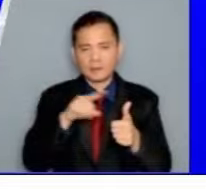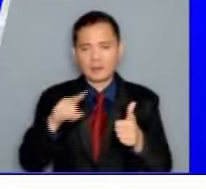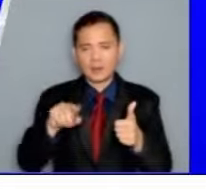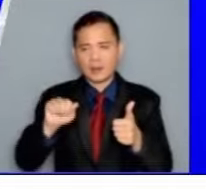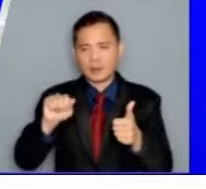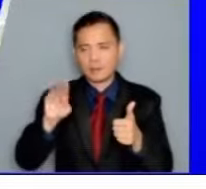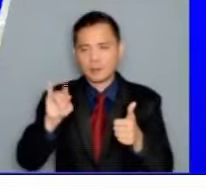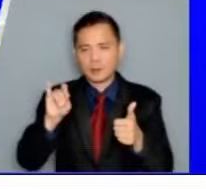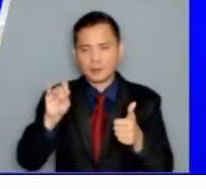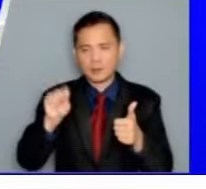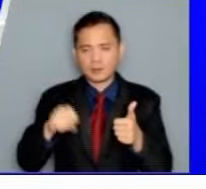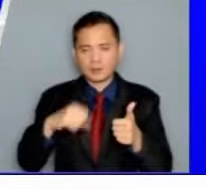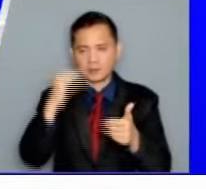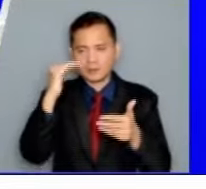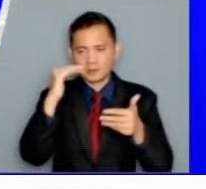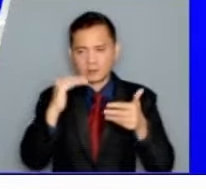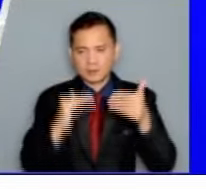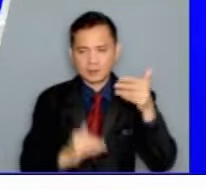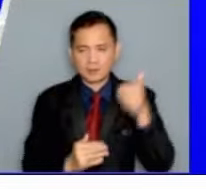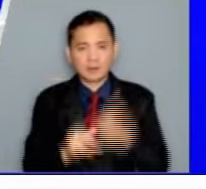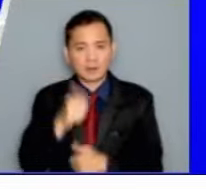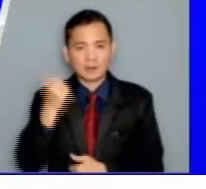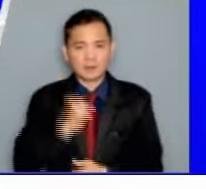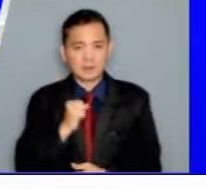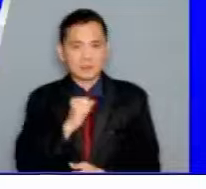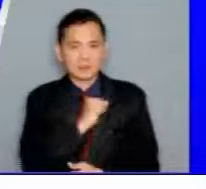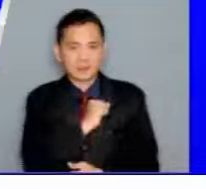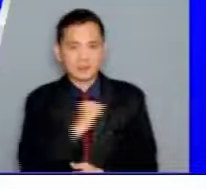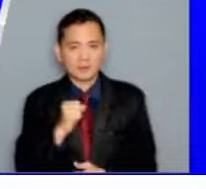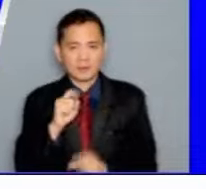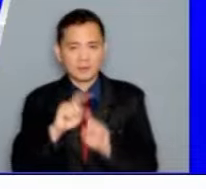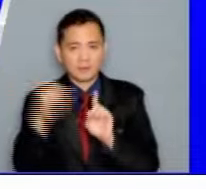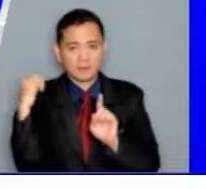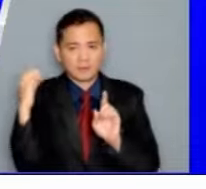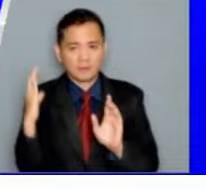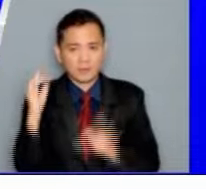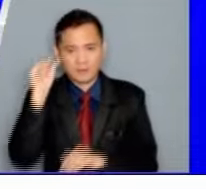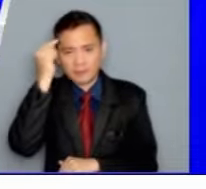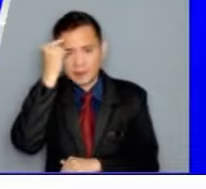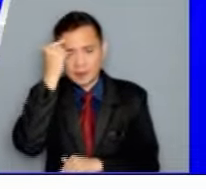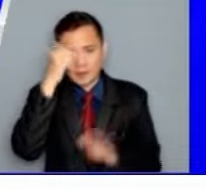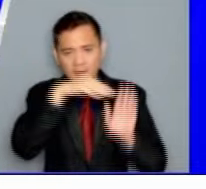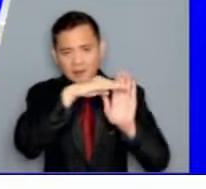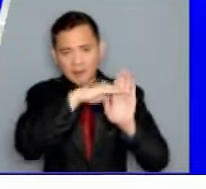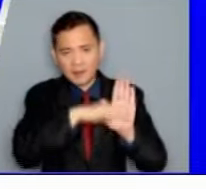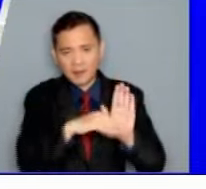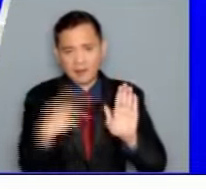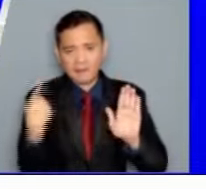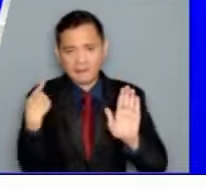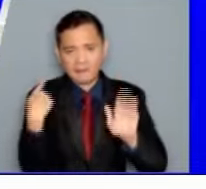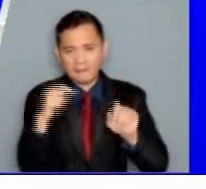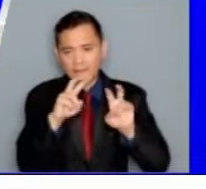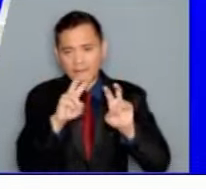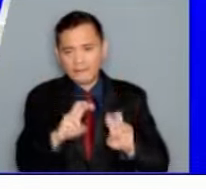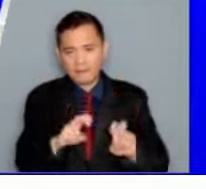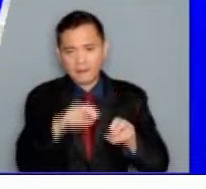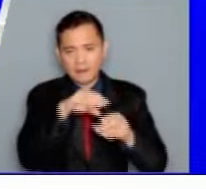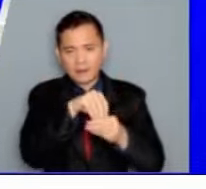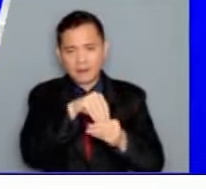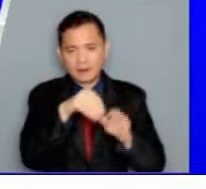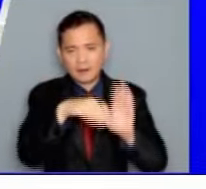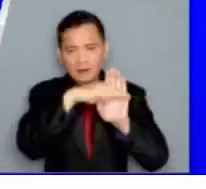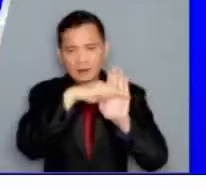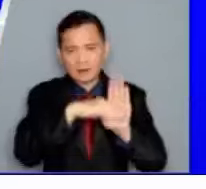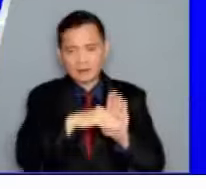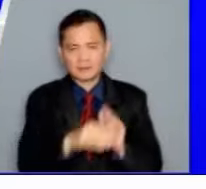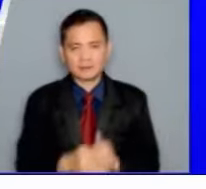senador opisyal ng gobyerno at iba pang mga personalidad ang nasa listahan sa survey ng Octa research ginawa ang